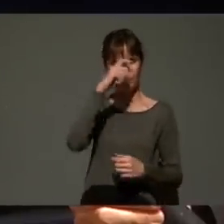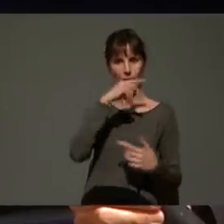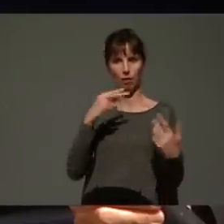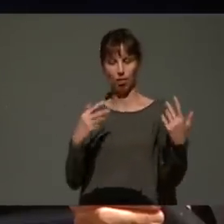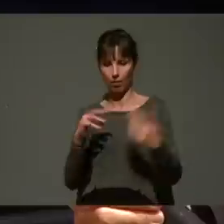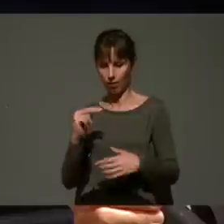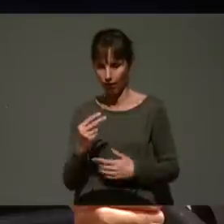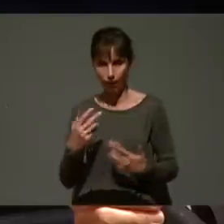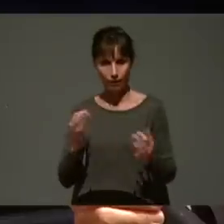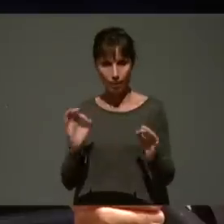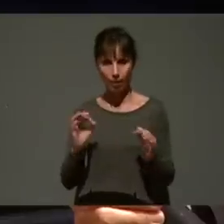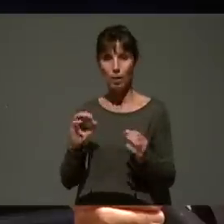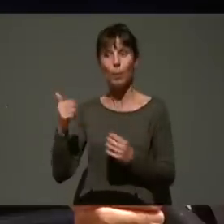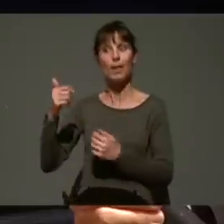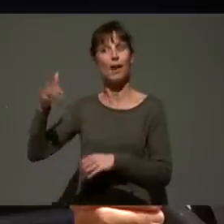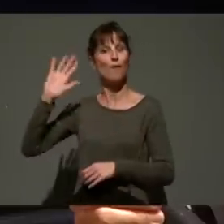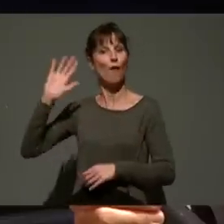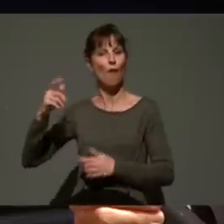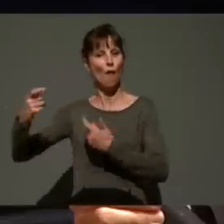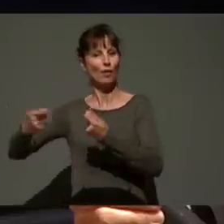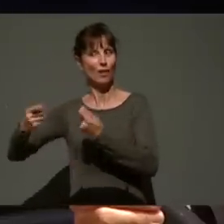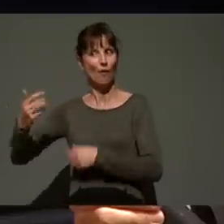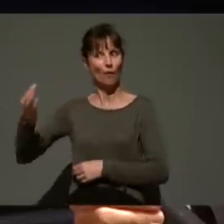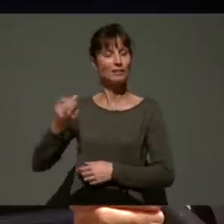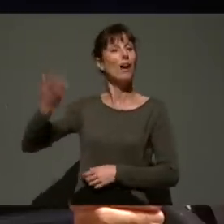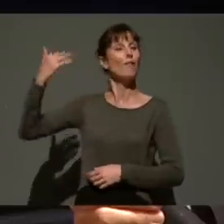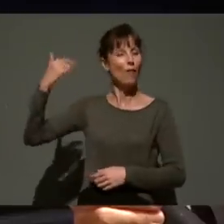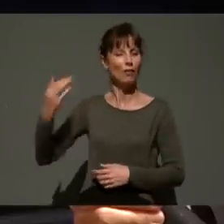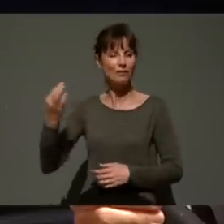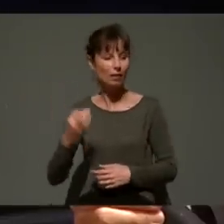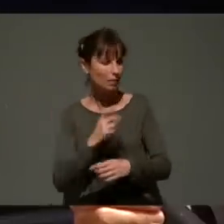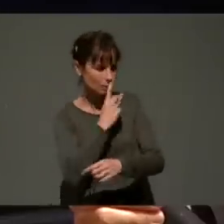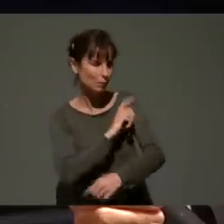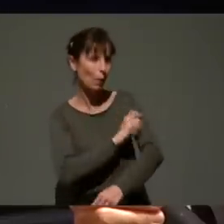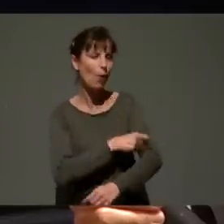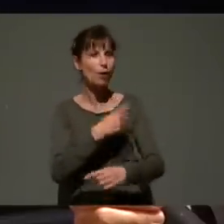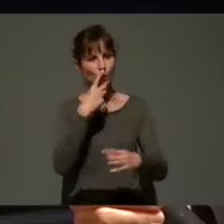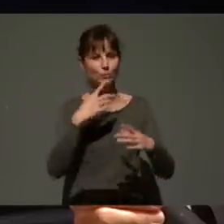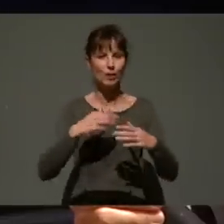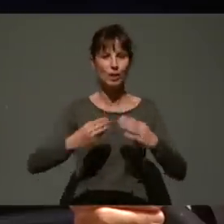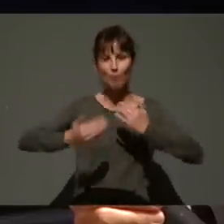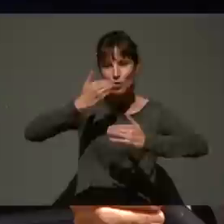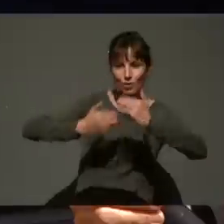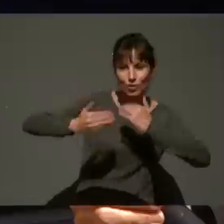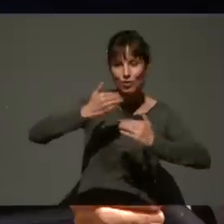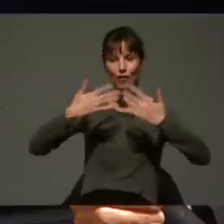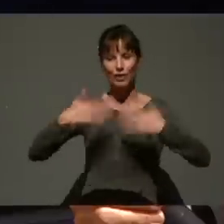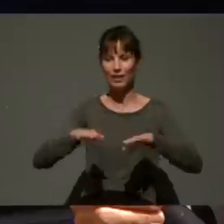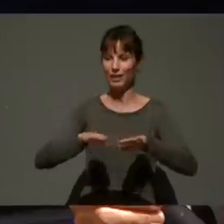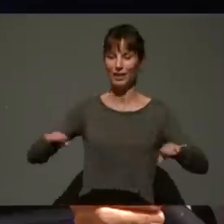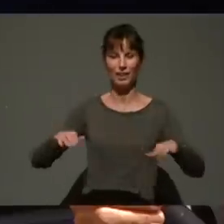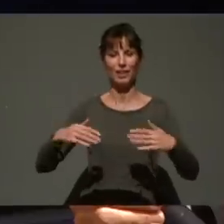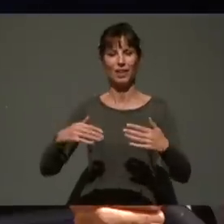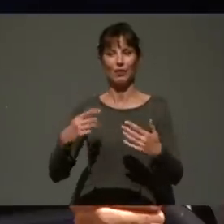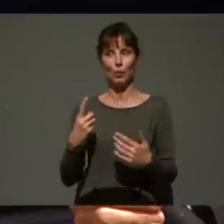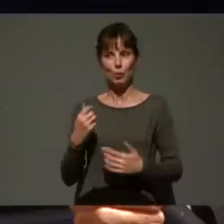Ça, c'était mon premier entraîneur qui utilisait cette expression et elle est vraiment très appropriée. Le sport, c'est un peu comme sortir de table, c'est toujours